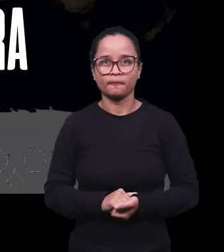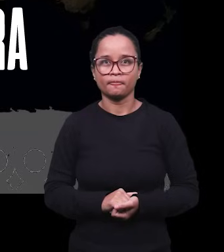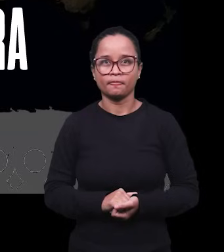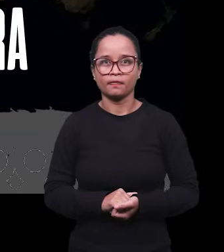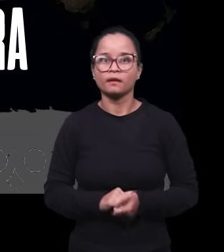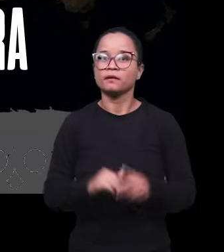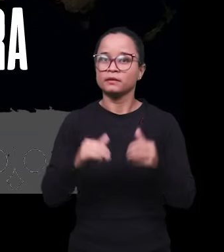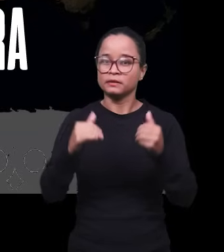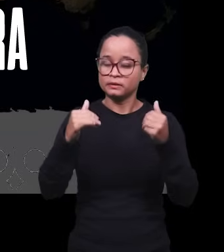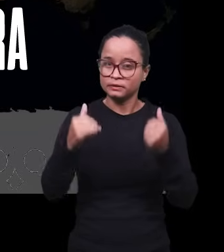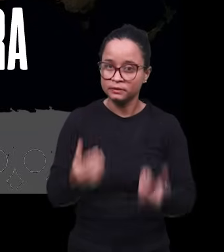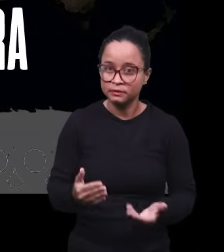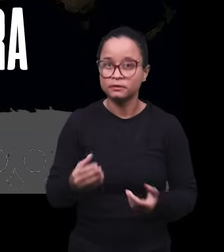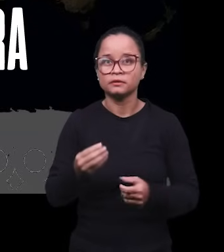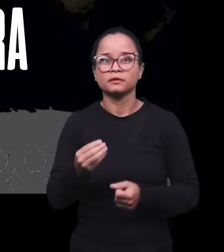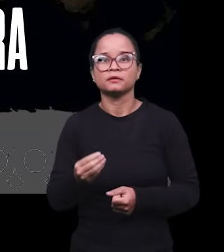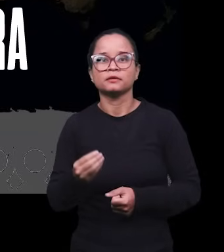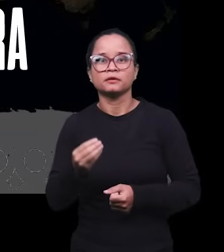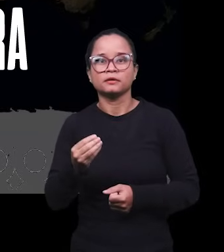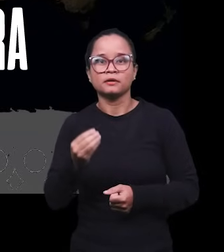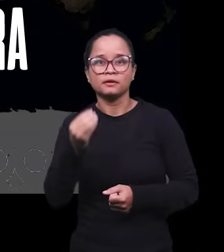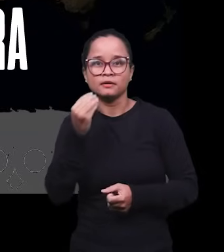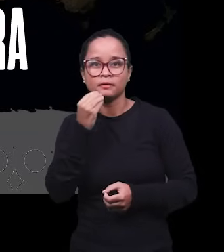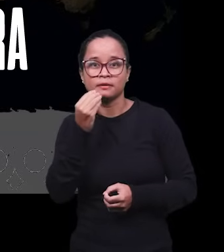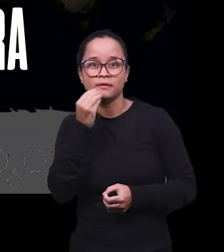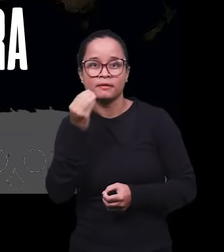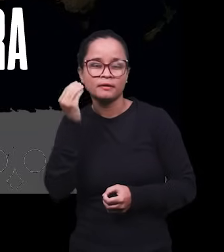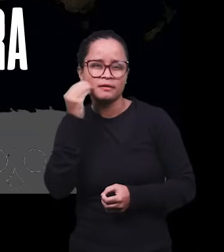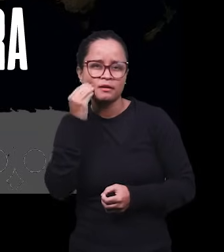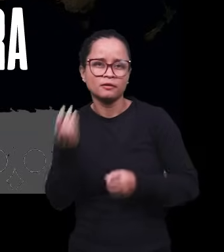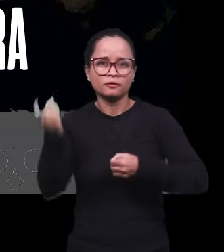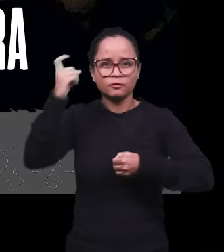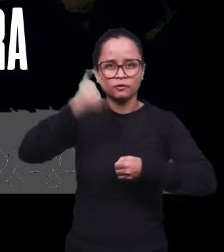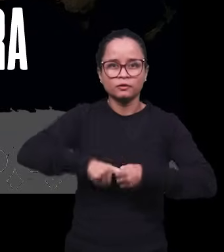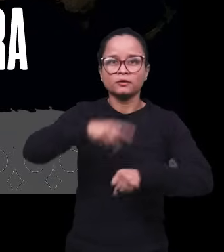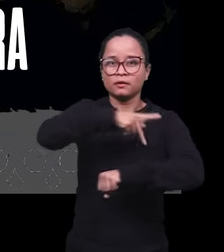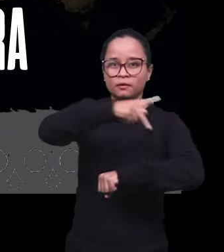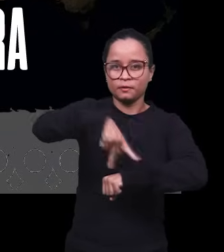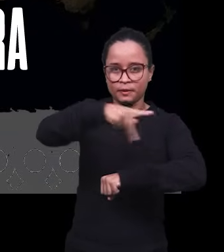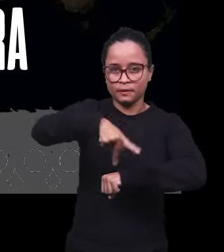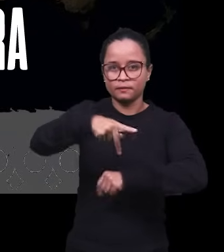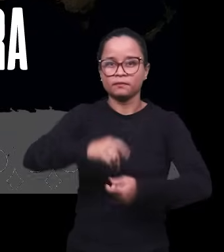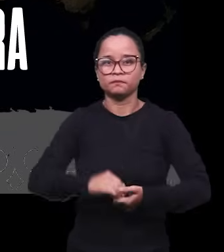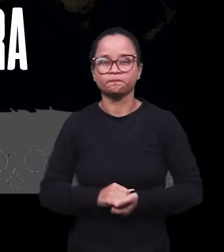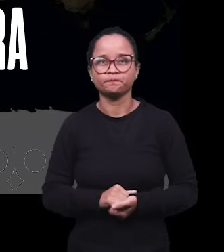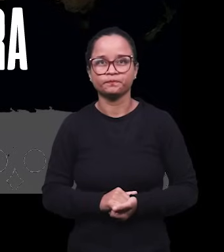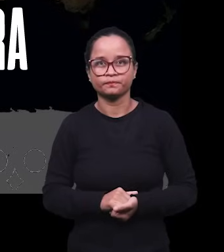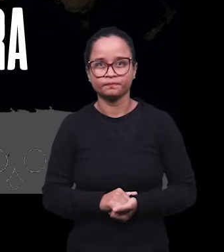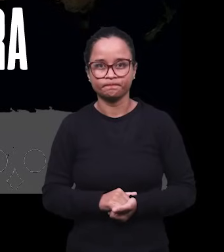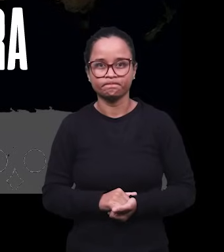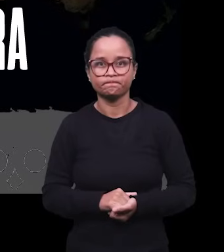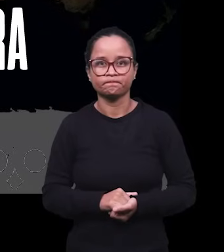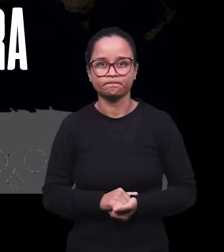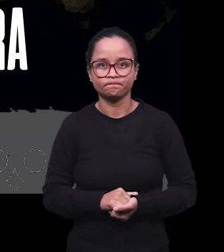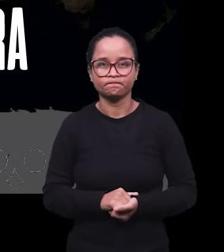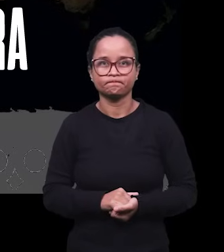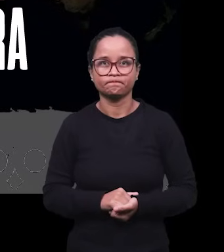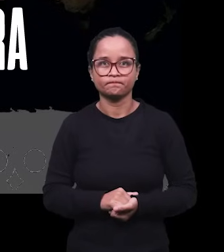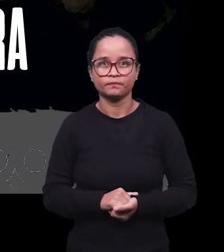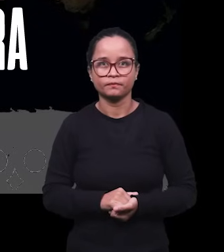O comunismo está tentando regressar ao nosso país. Я на собственном опыте знаю, что такое